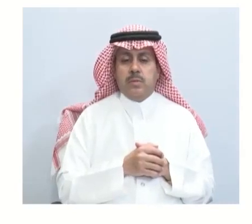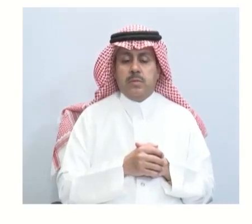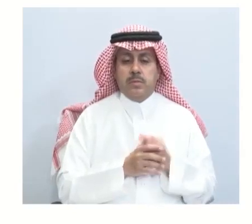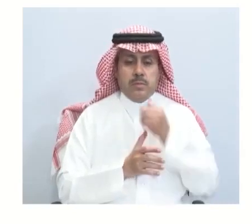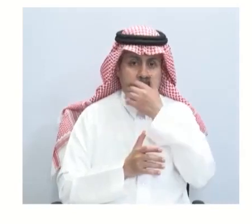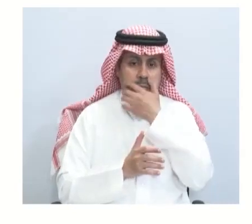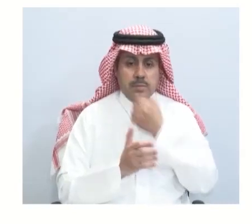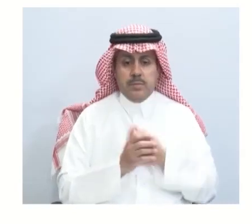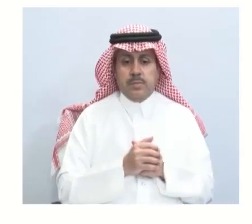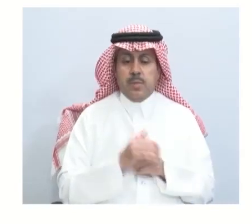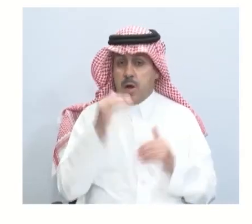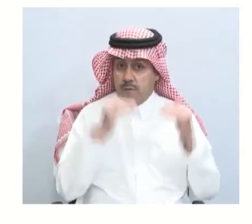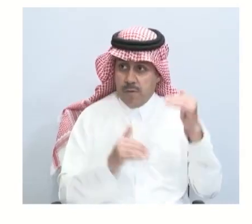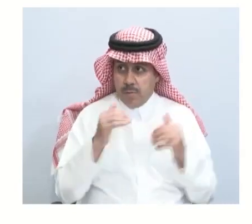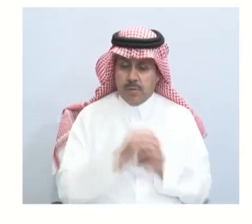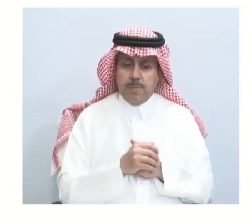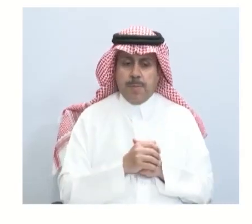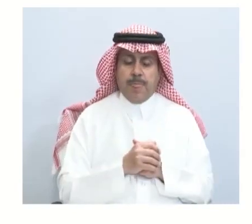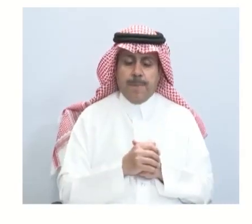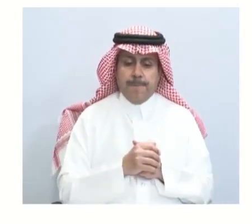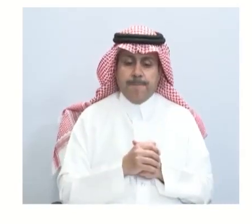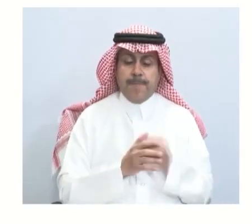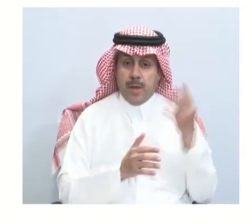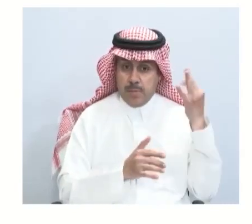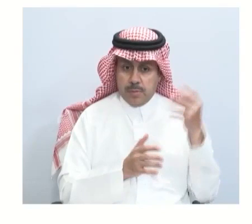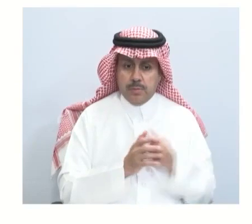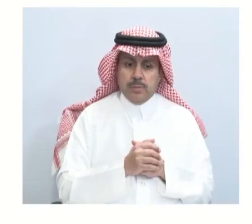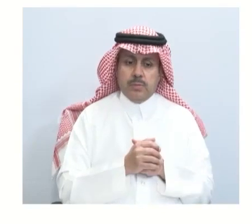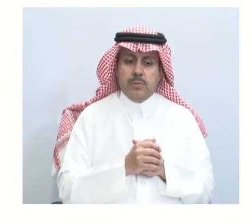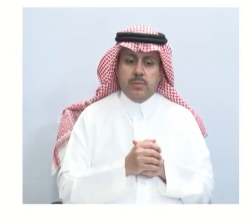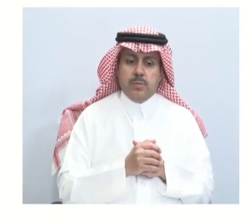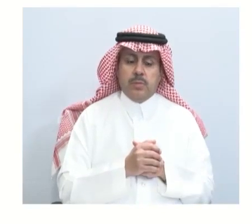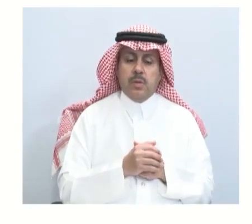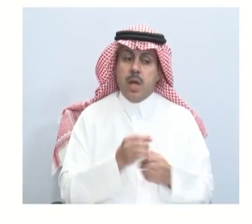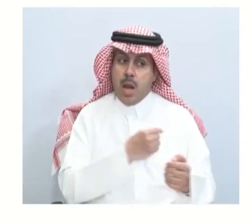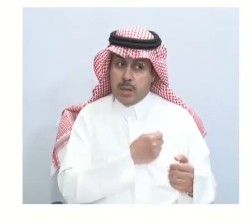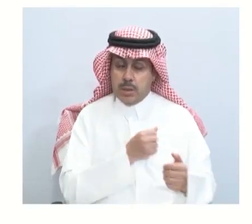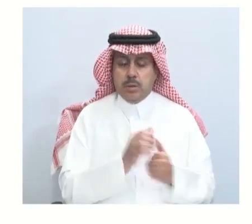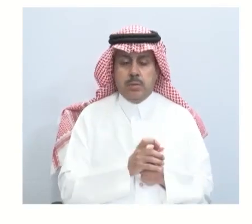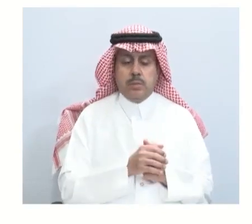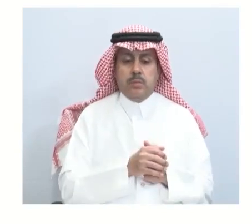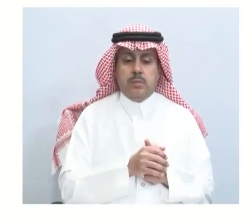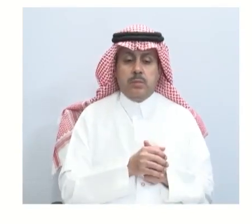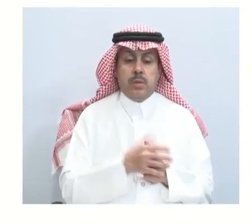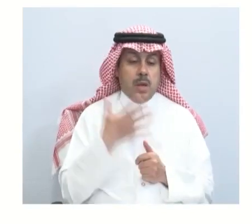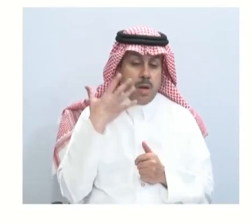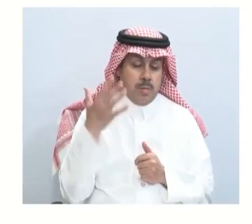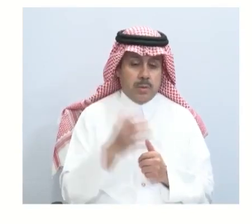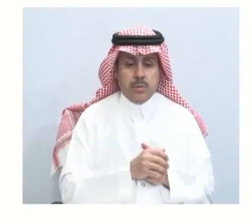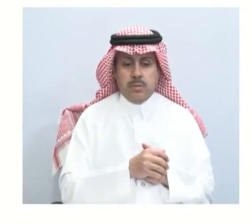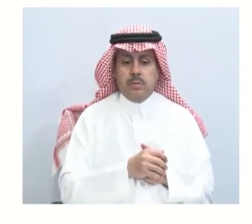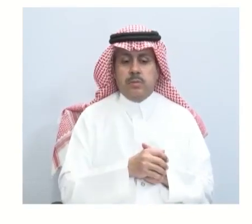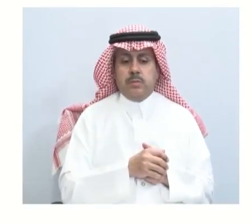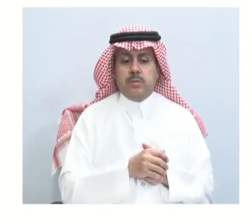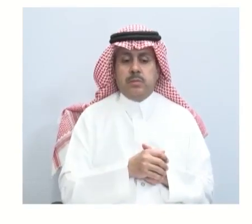بينهما احسنتم كذلك الامر الرابع وفقتم الحسد كذلك الامر الخامس